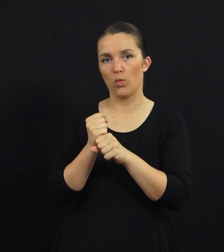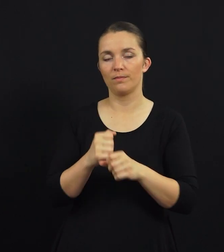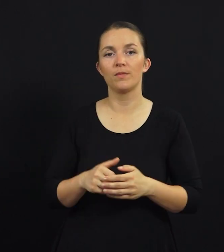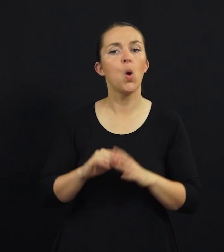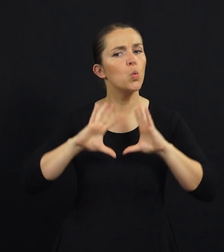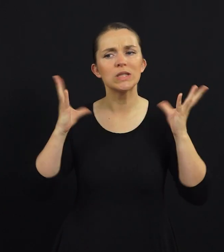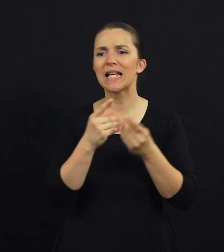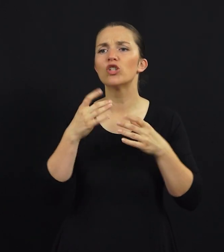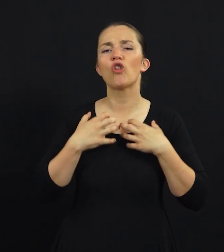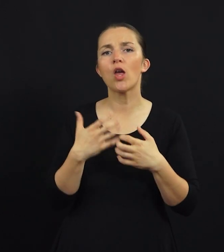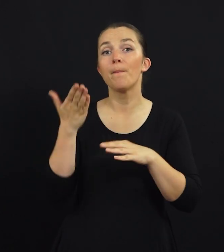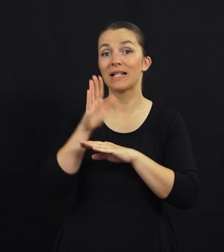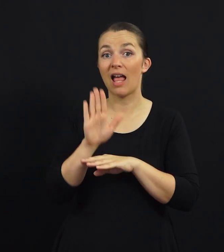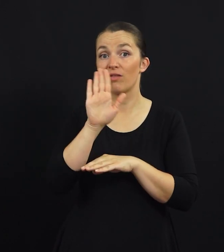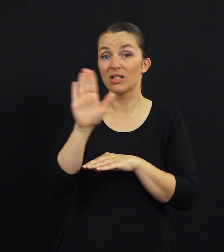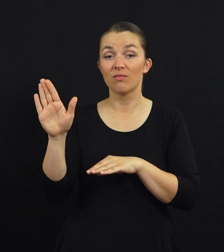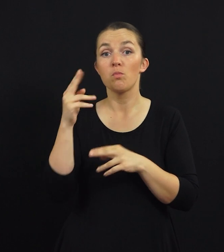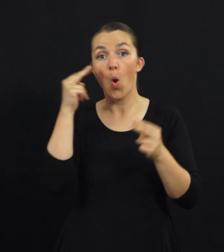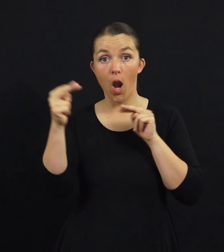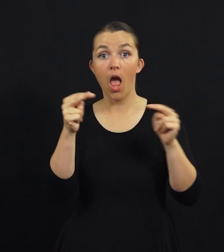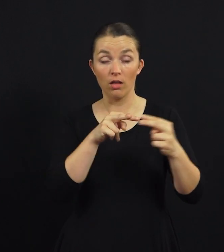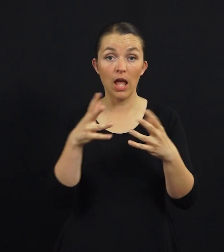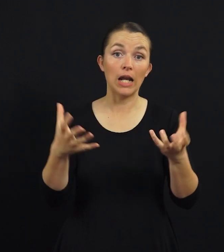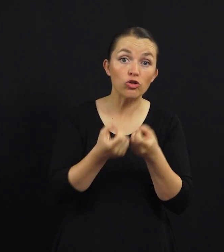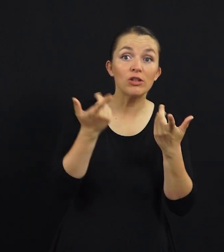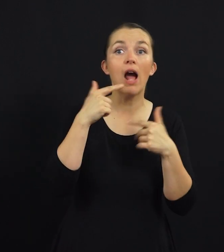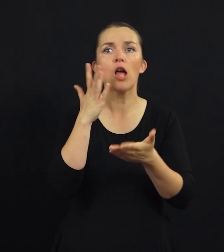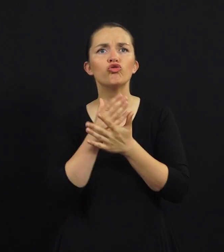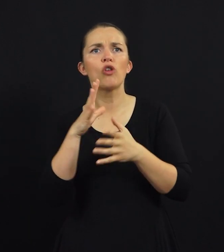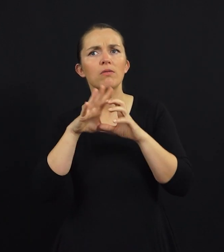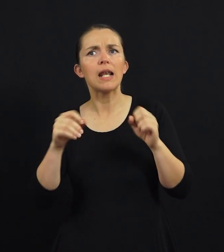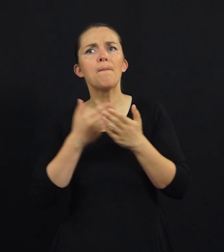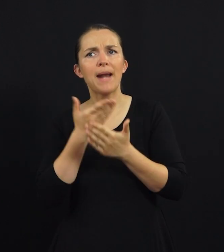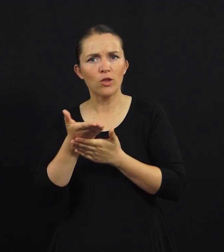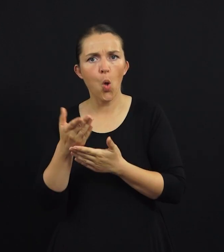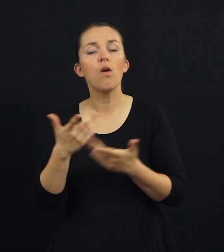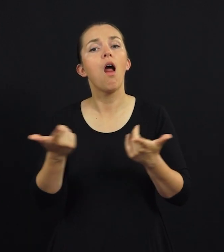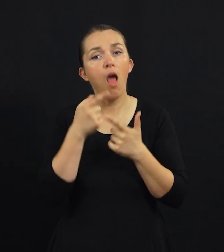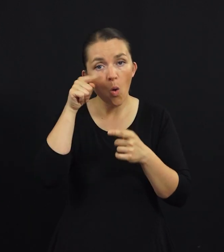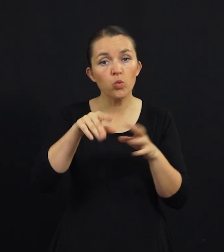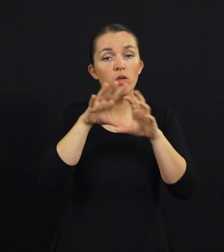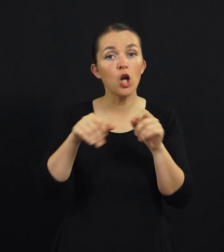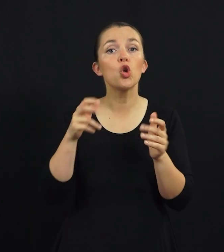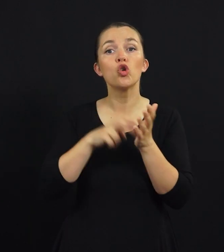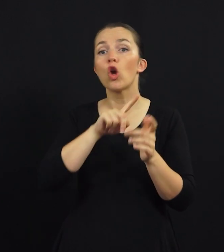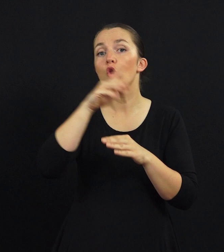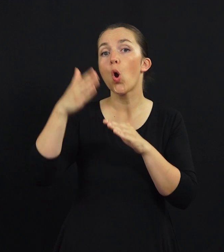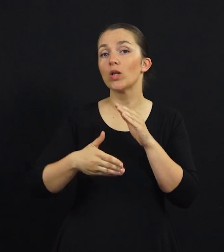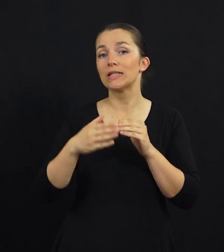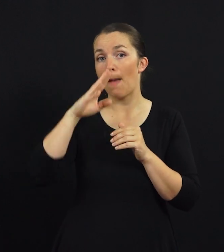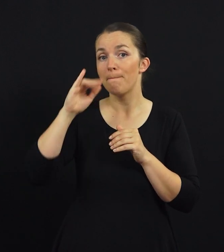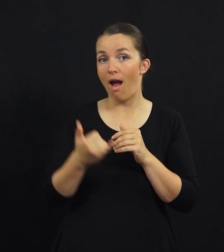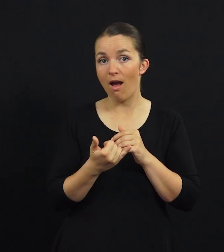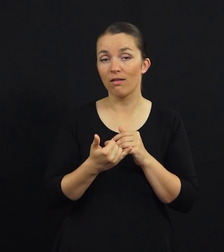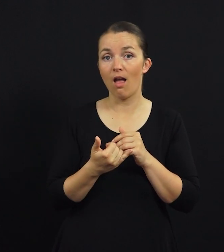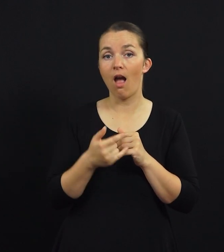delu. Vsi, ki želijo predstaviti svoje poglede, rešitve ali že izdelane predloge, pa lahko to storijo še do